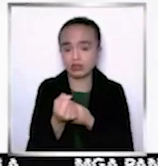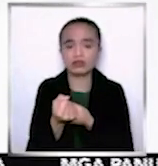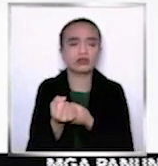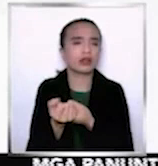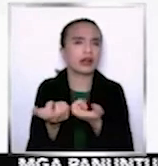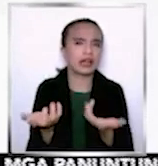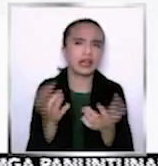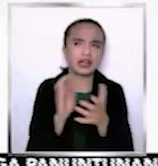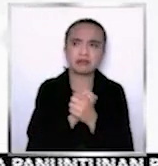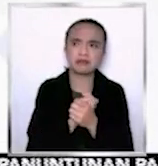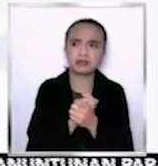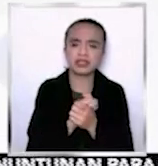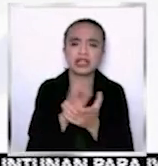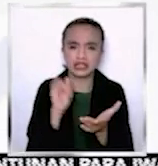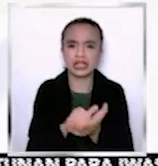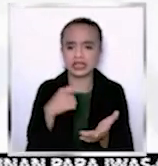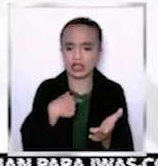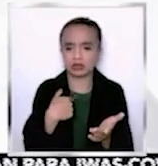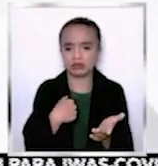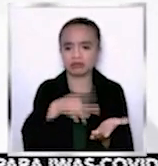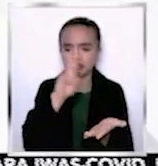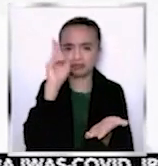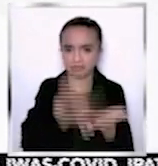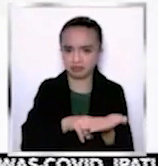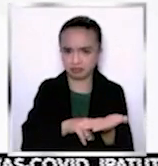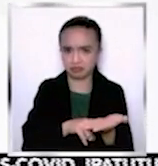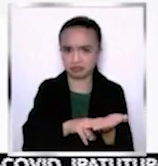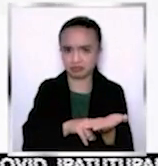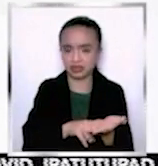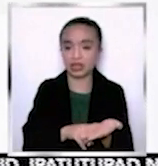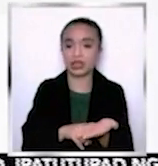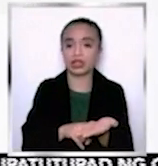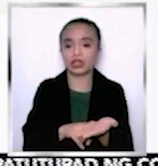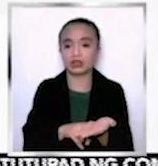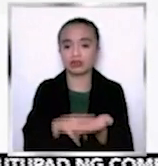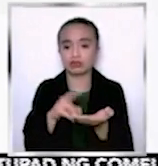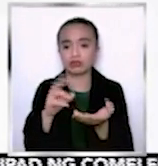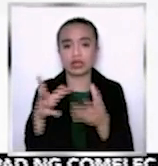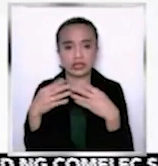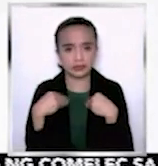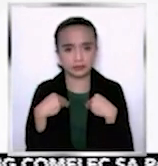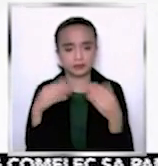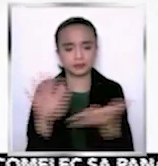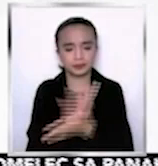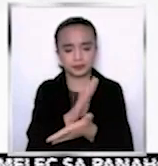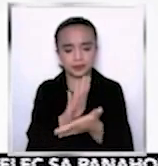doon pa lang ako pipirma ng pag-adapt ng resolution o ng committee report. Otherwise,